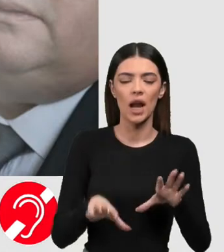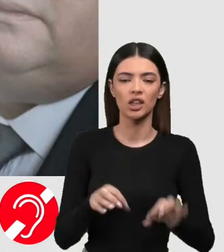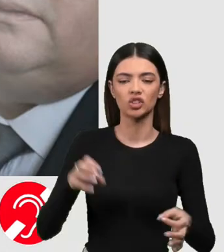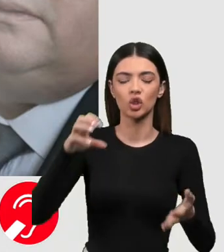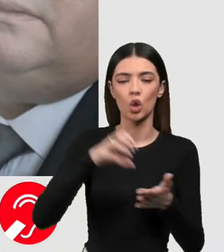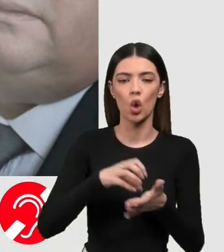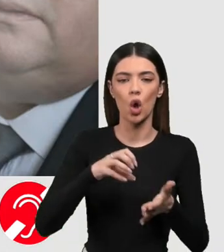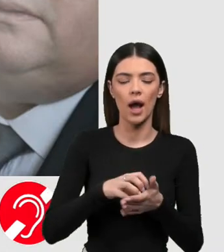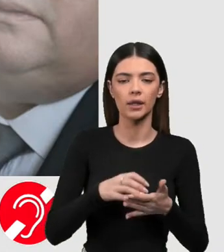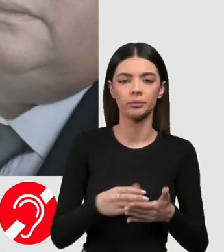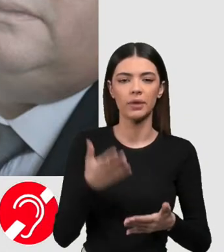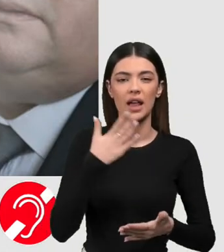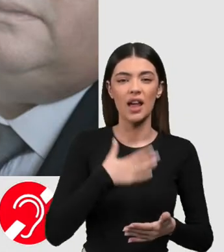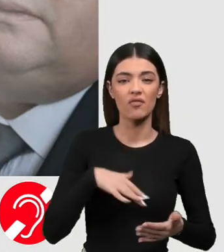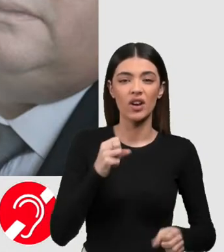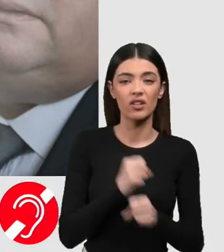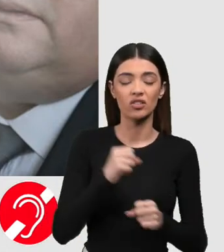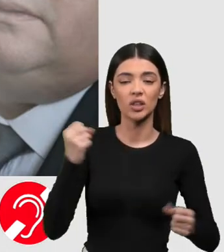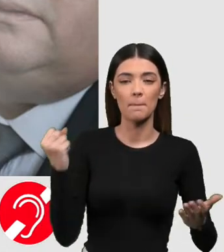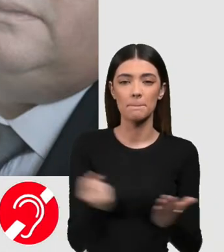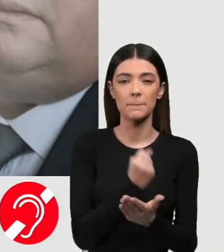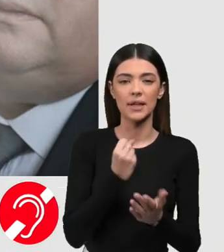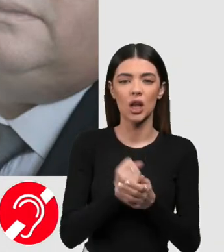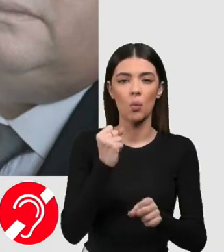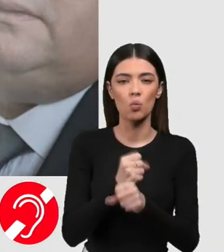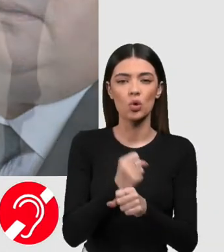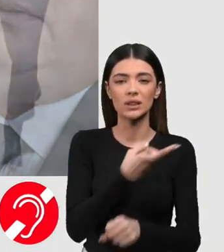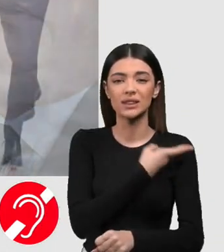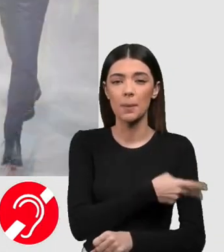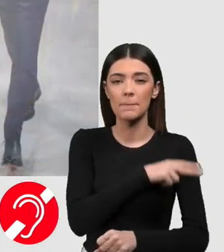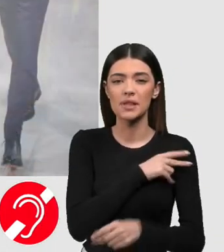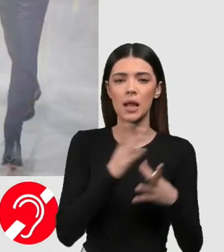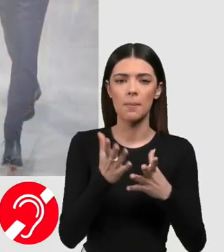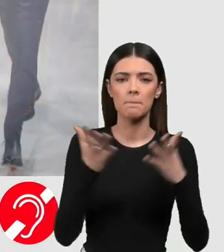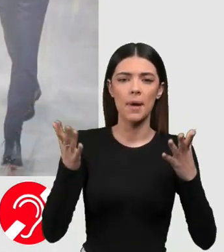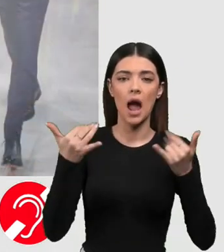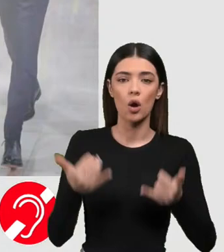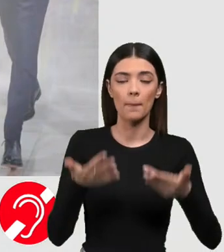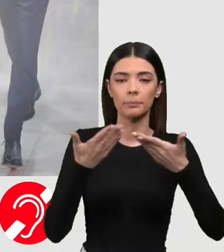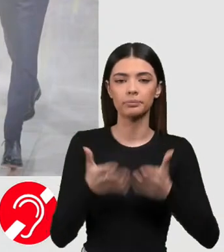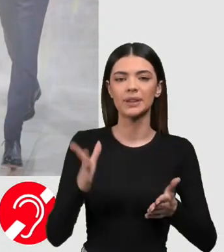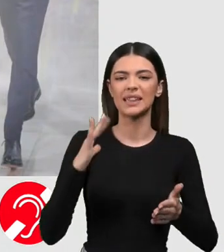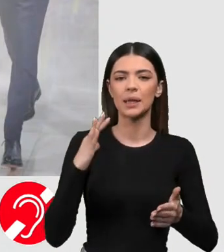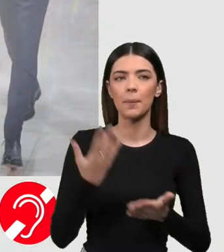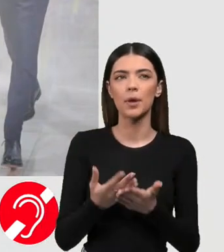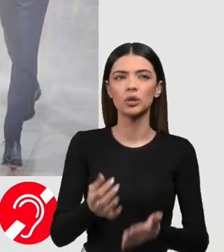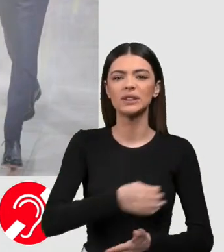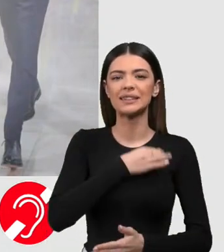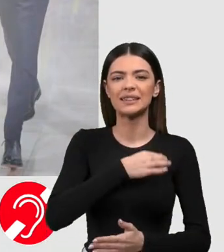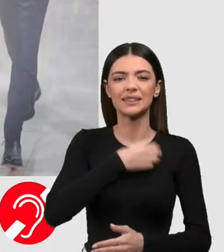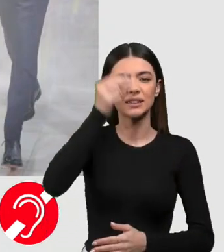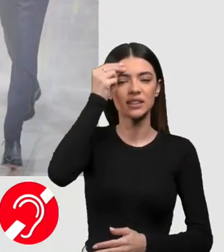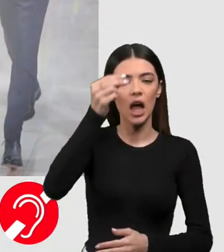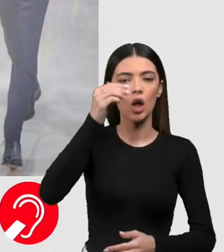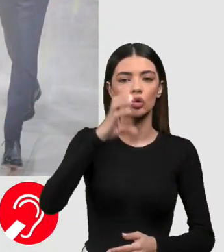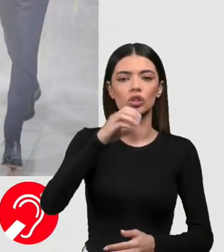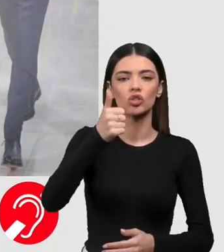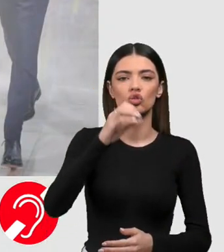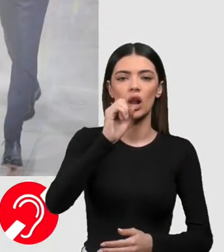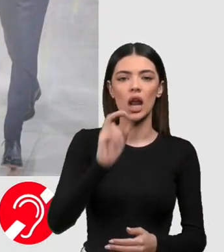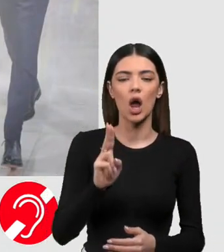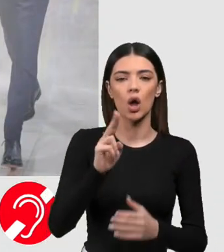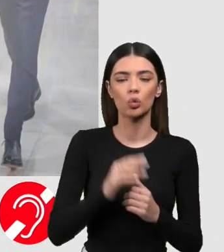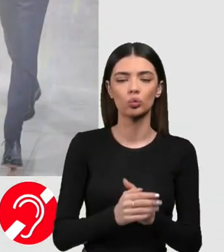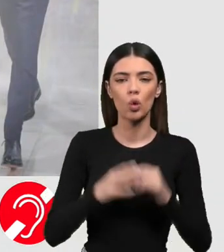responsabilul campaniei pentru alegerile locale. Vrem să impulsionăm angajările în spitalele mari, am deblocat posturile din sănătate, a declarat marți